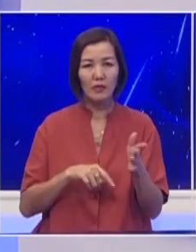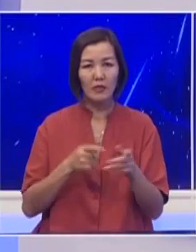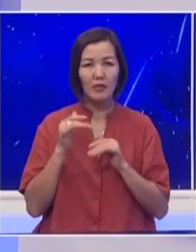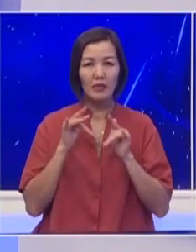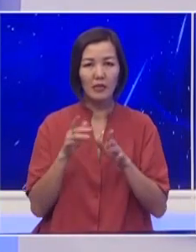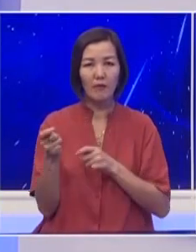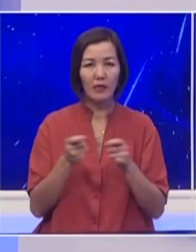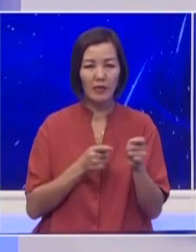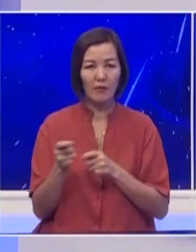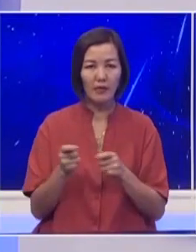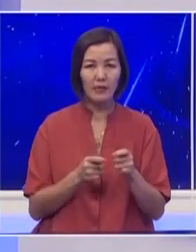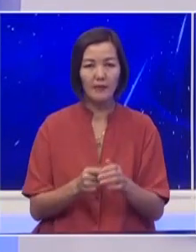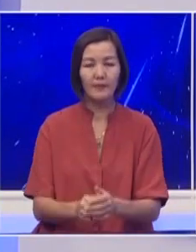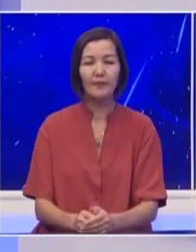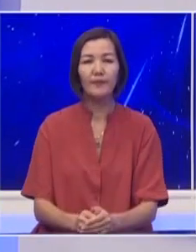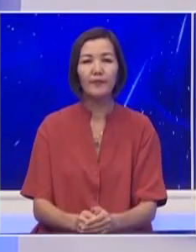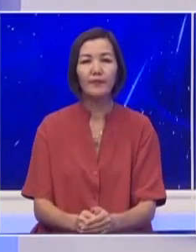облыстық дін істері басқармасы.